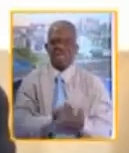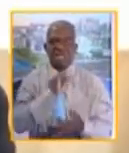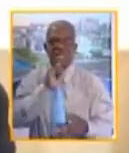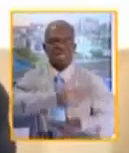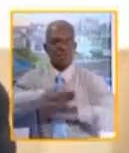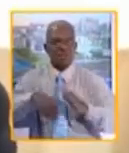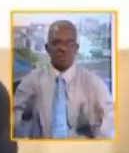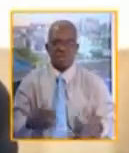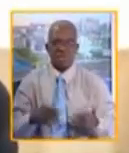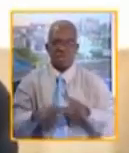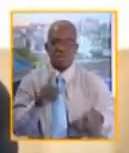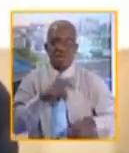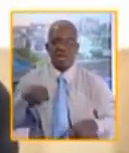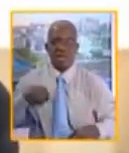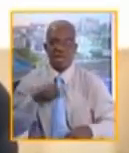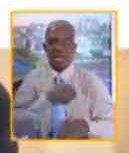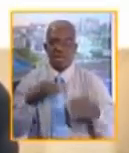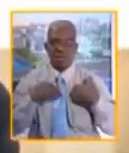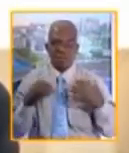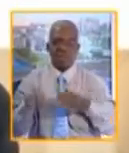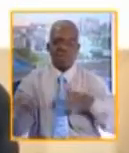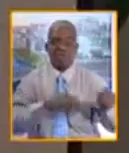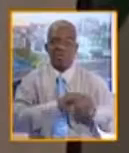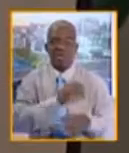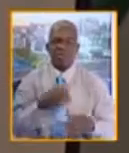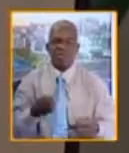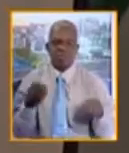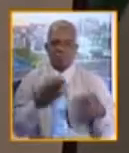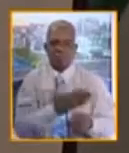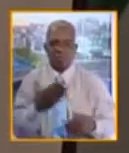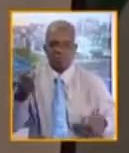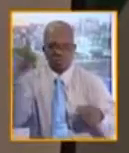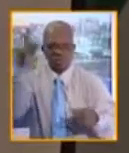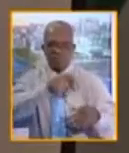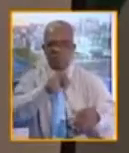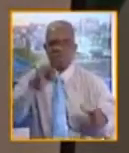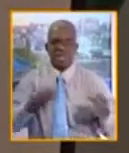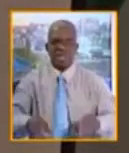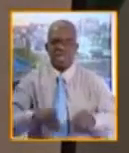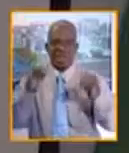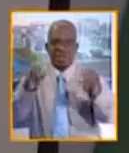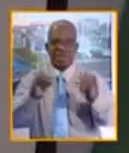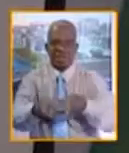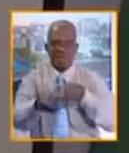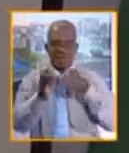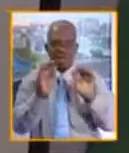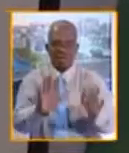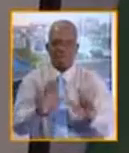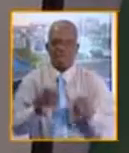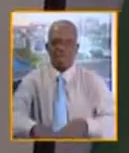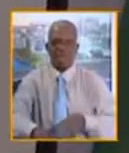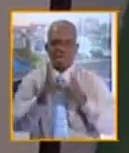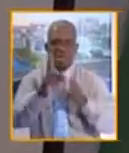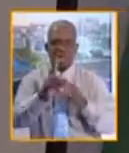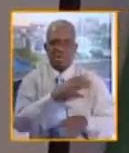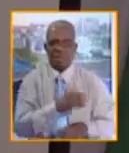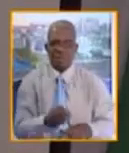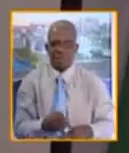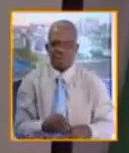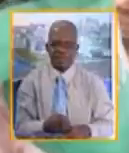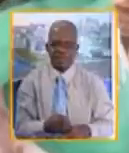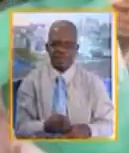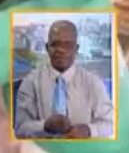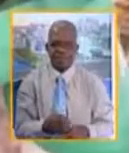les aider à surmonter ces difficultés-là. Créé le 8 août 2012, le DDR a pris fin le 30